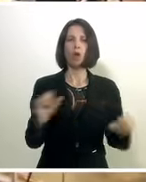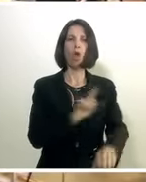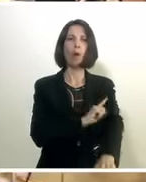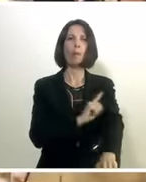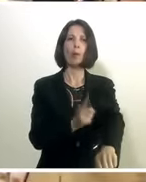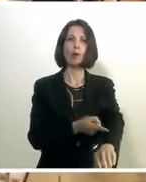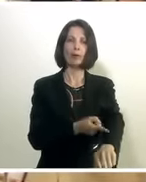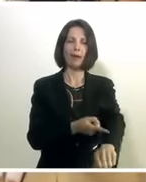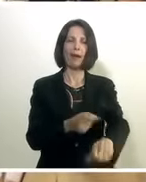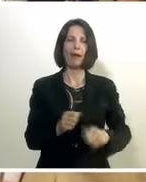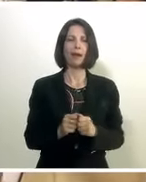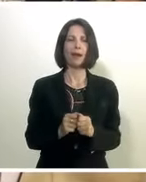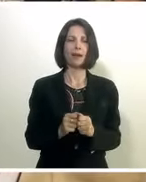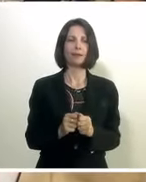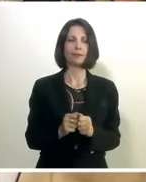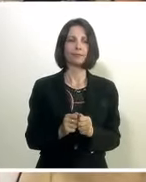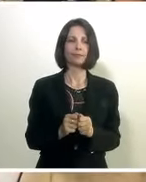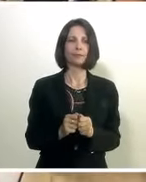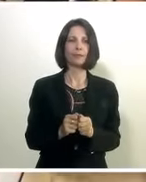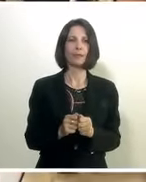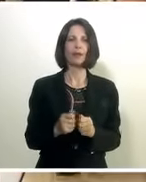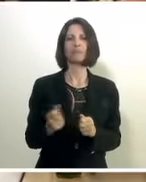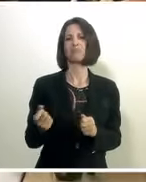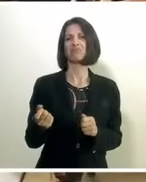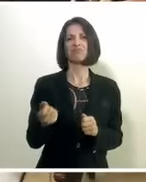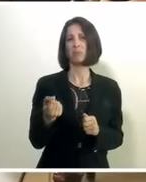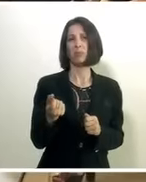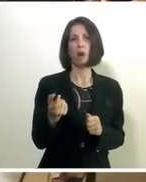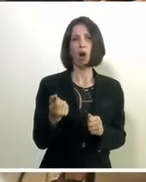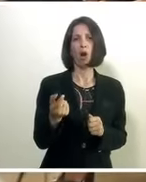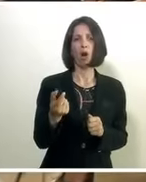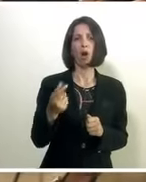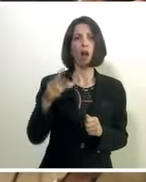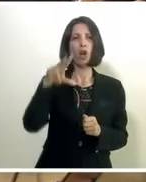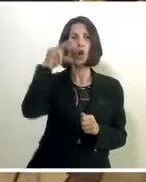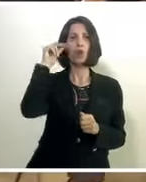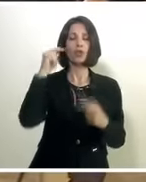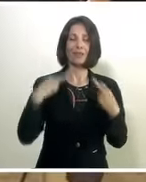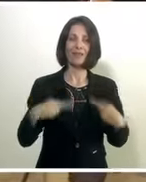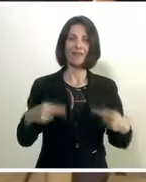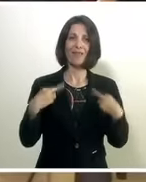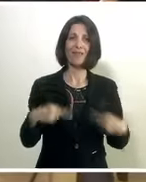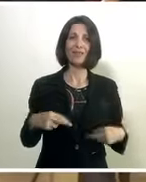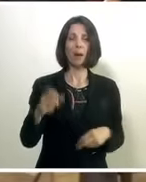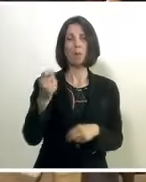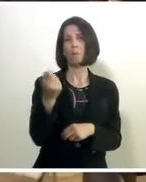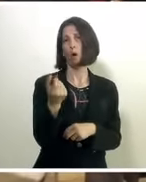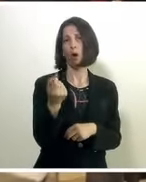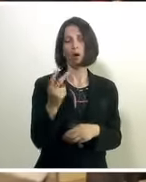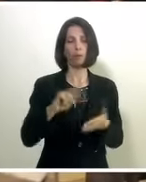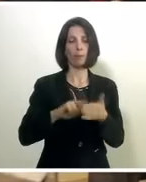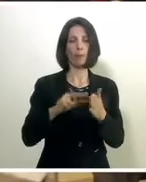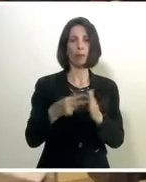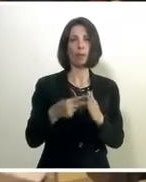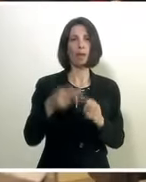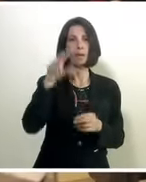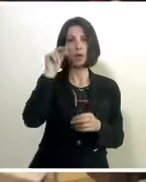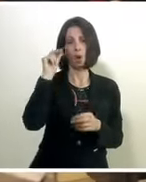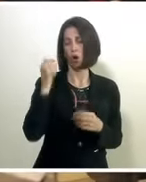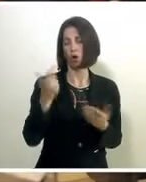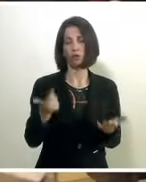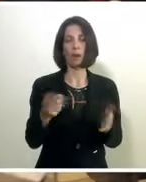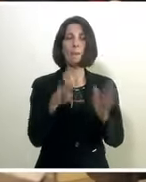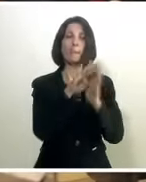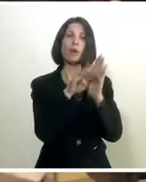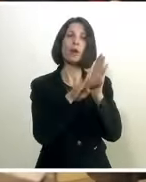clientela scarsa o mistificata conoscenza della vita e dei problemi della società e della gente programmi pochi